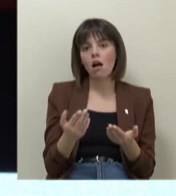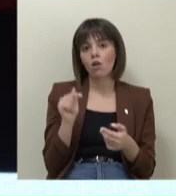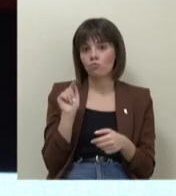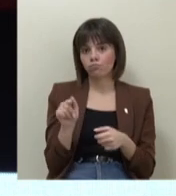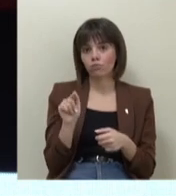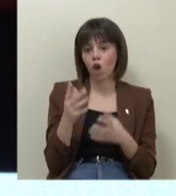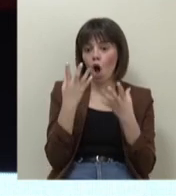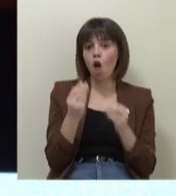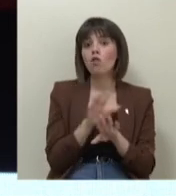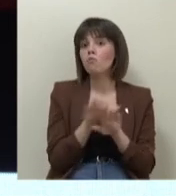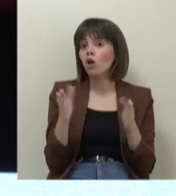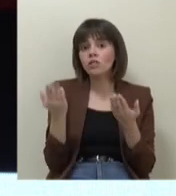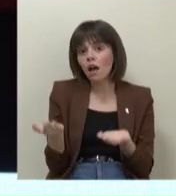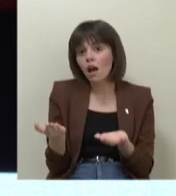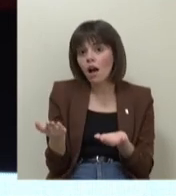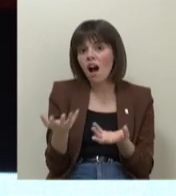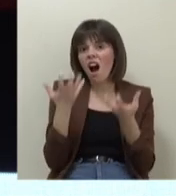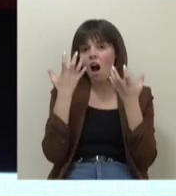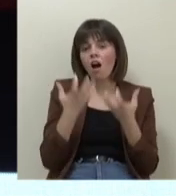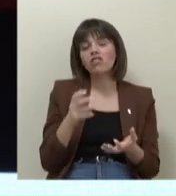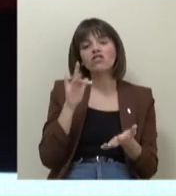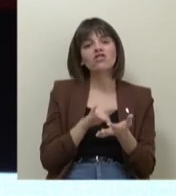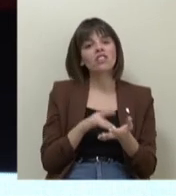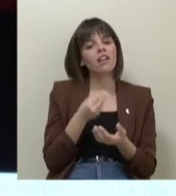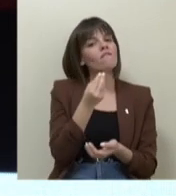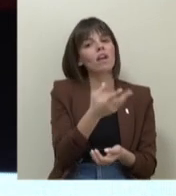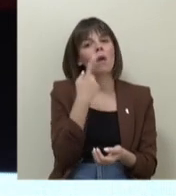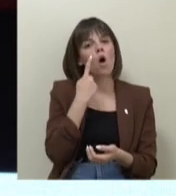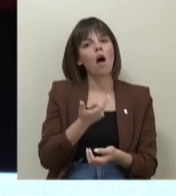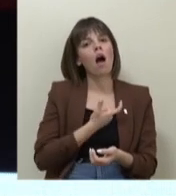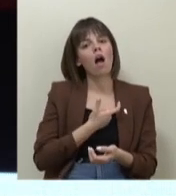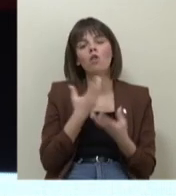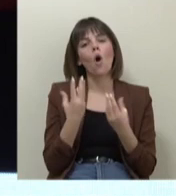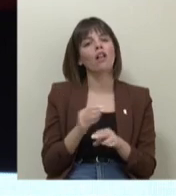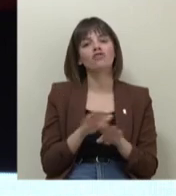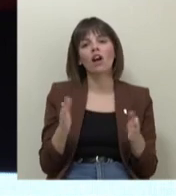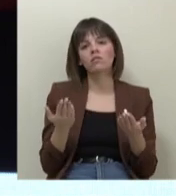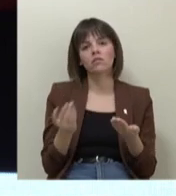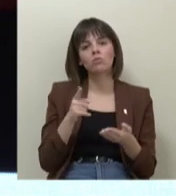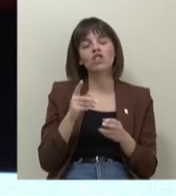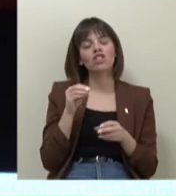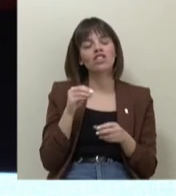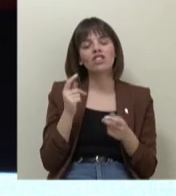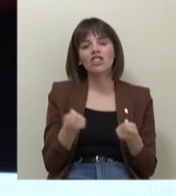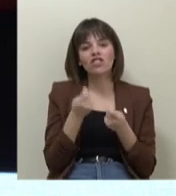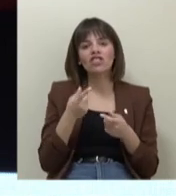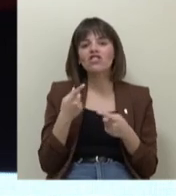da olmuyorsa ağır cezalar vermek suretiyle yasalarla olacak. Bu işin şakası